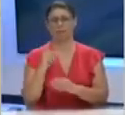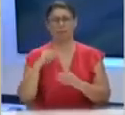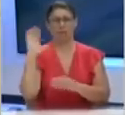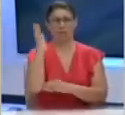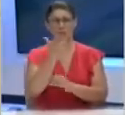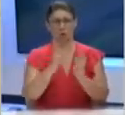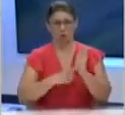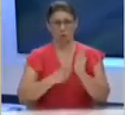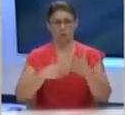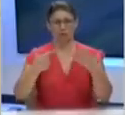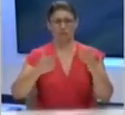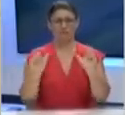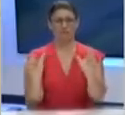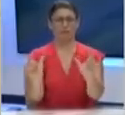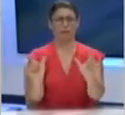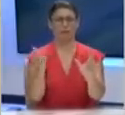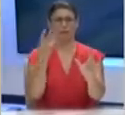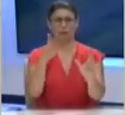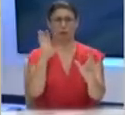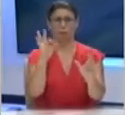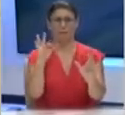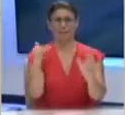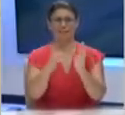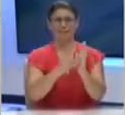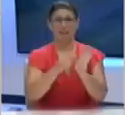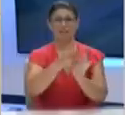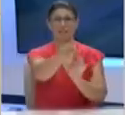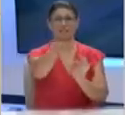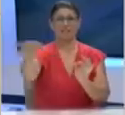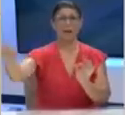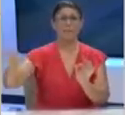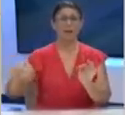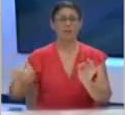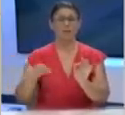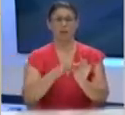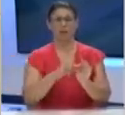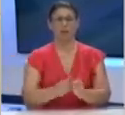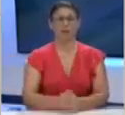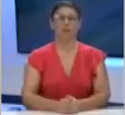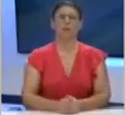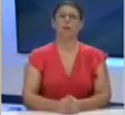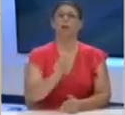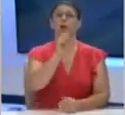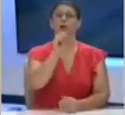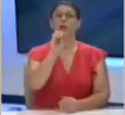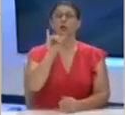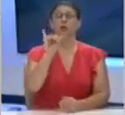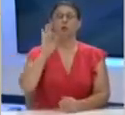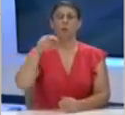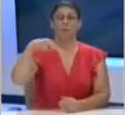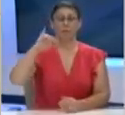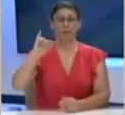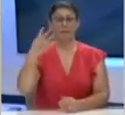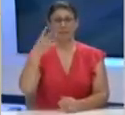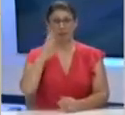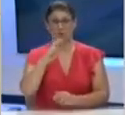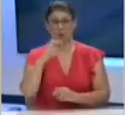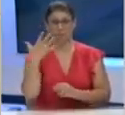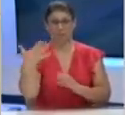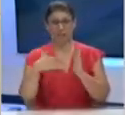μια έκταση 450.000 στρεμάτων, παρακαλώ. Το δασαρχείο Σουσουφλή για 425.000